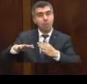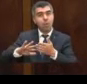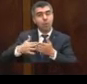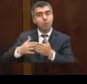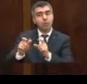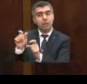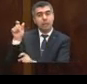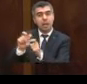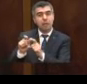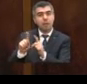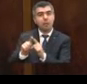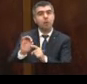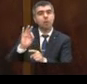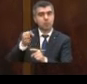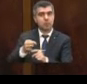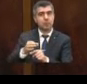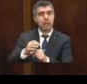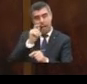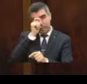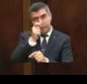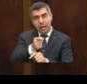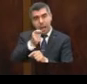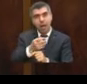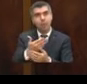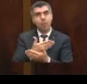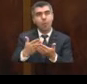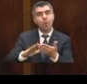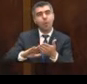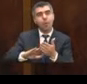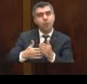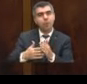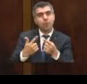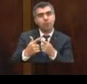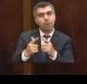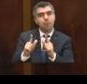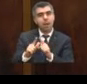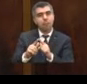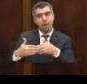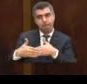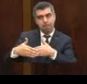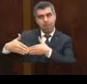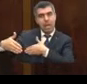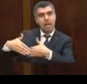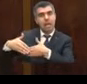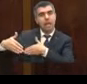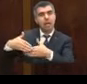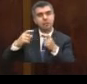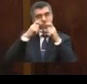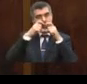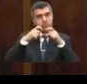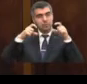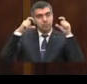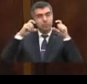والتزامهم بقرارات السلطات الصحية والعمومية في الأخذ بكافة التدابير التباعد الاجتماعي والنظافة وارتداء الكمامات والدعوة